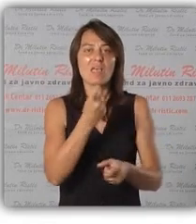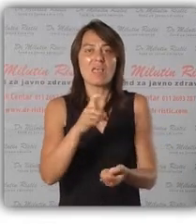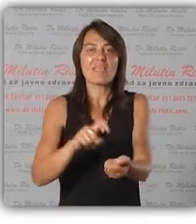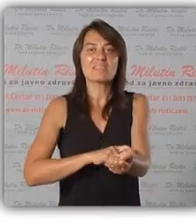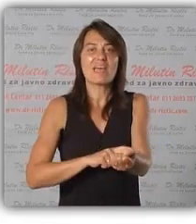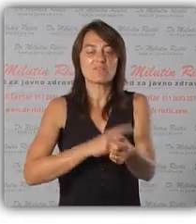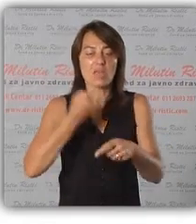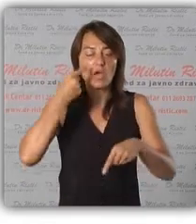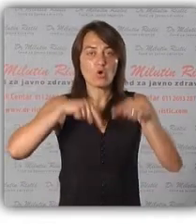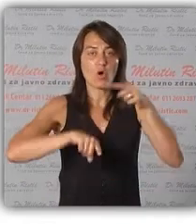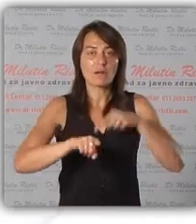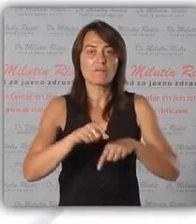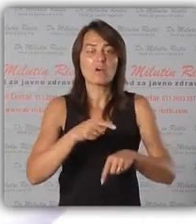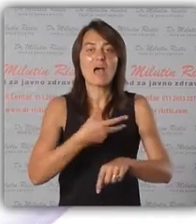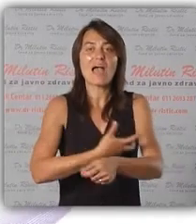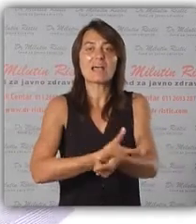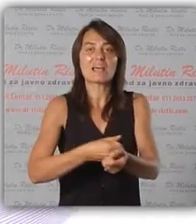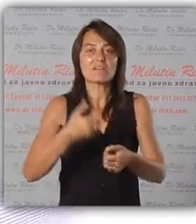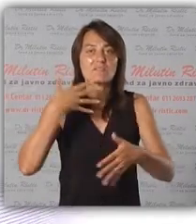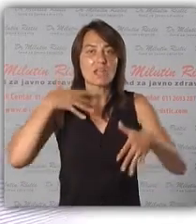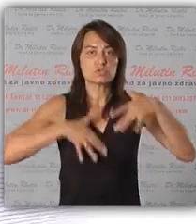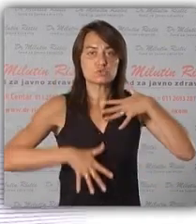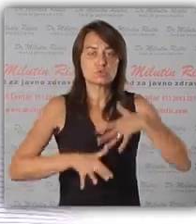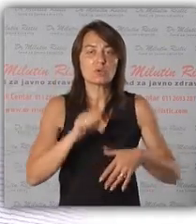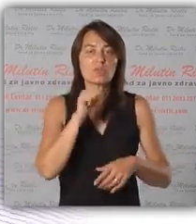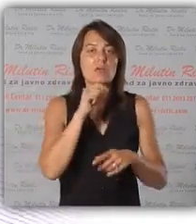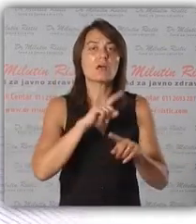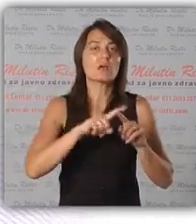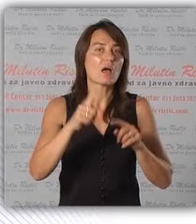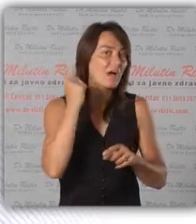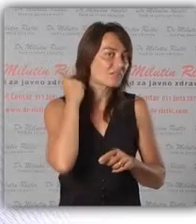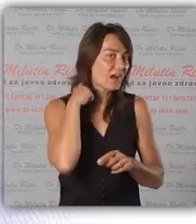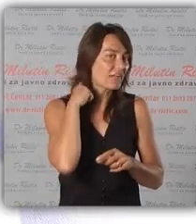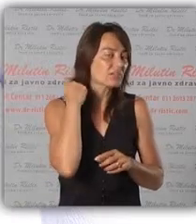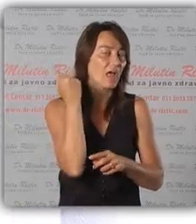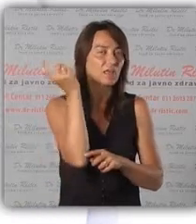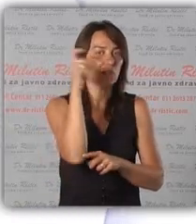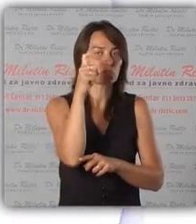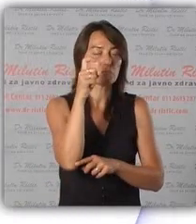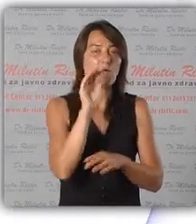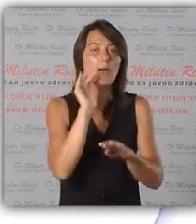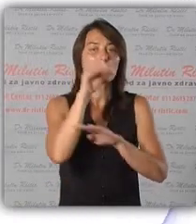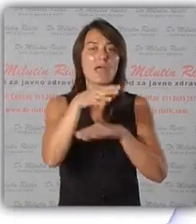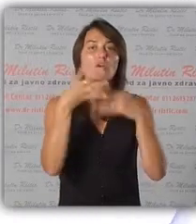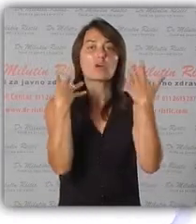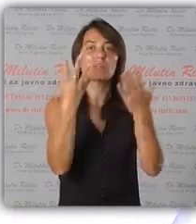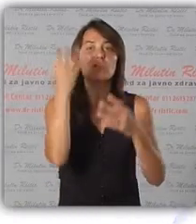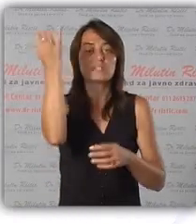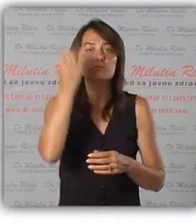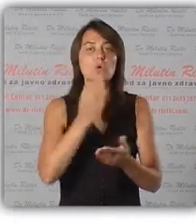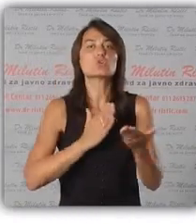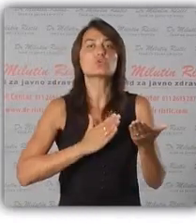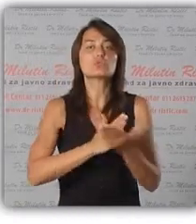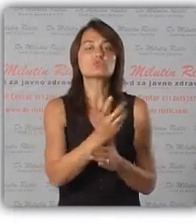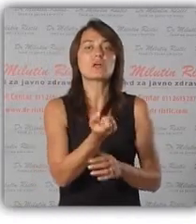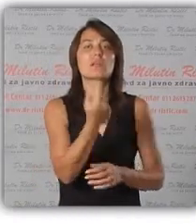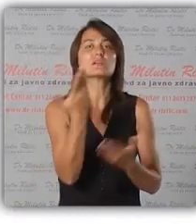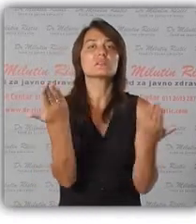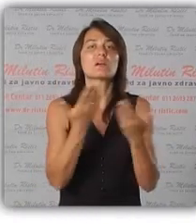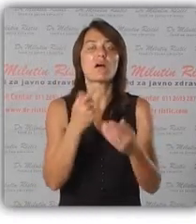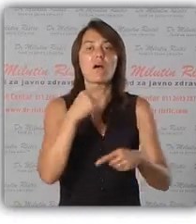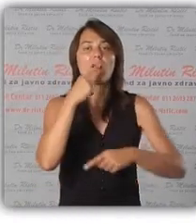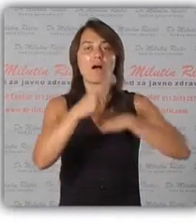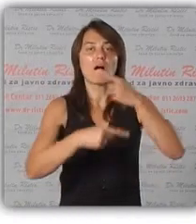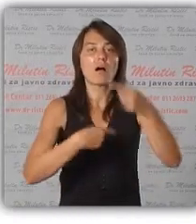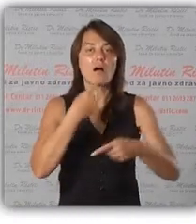ili iritacije na nervne korenove, krvne sudove i simpatikus u predelu vratne kičme. U preko 90%